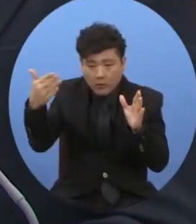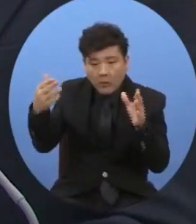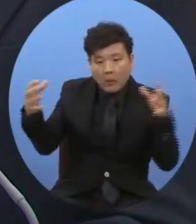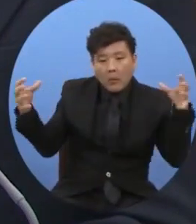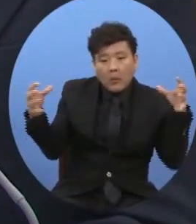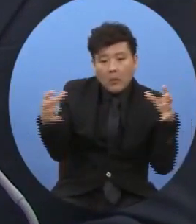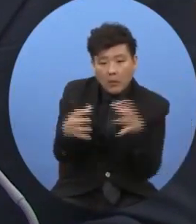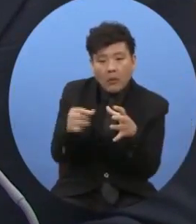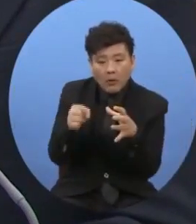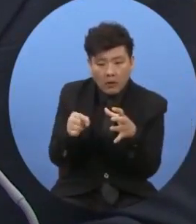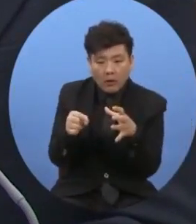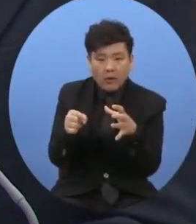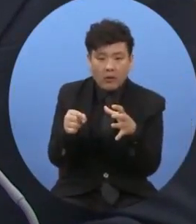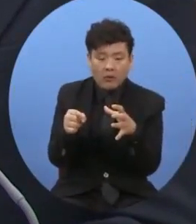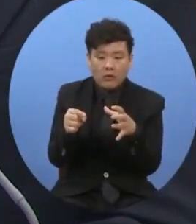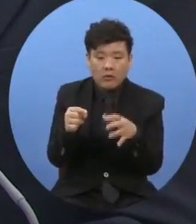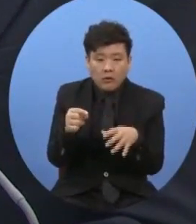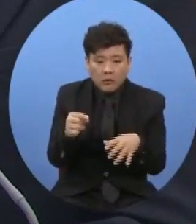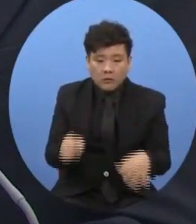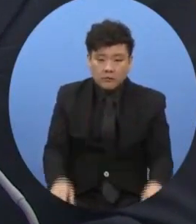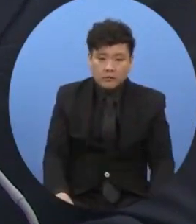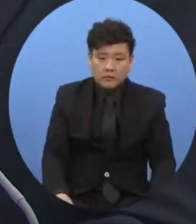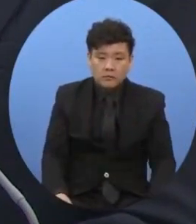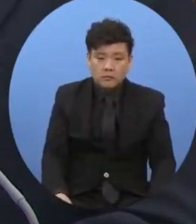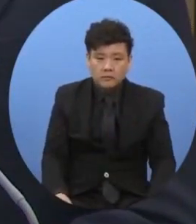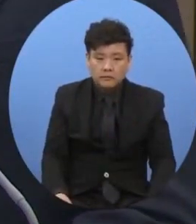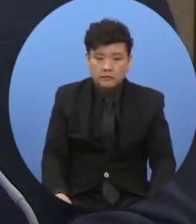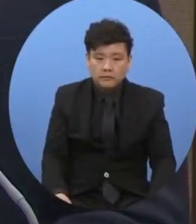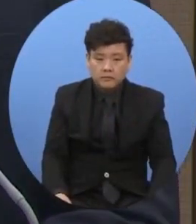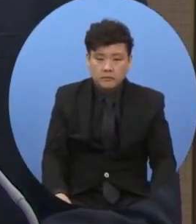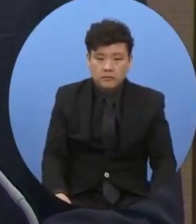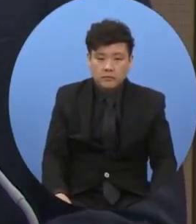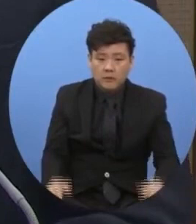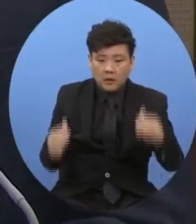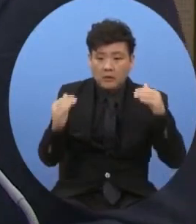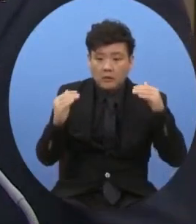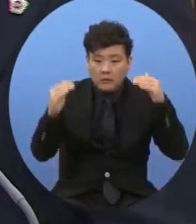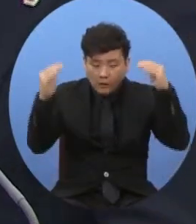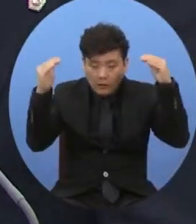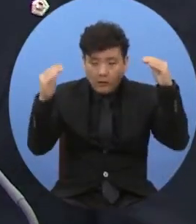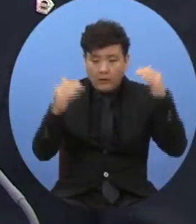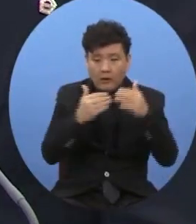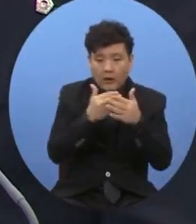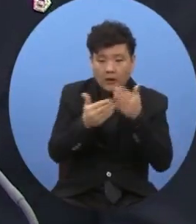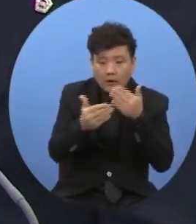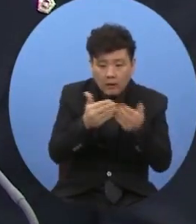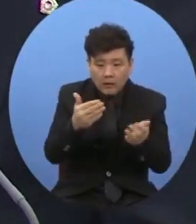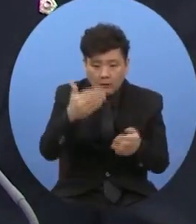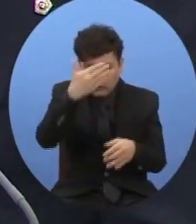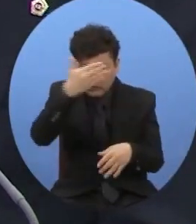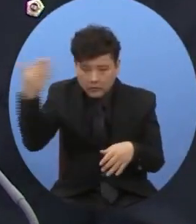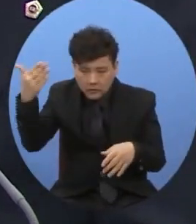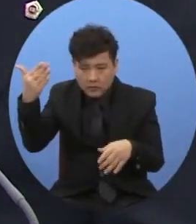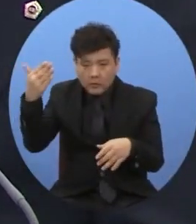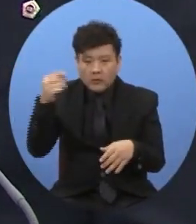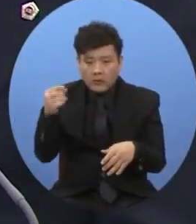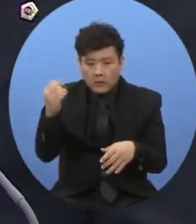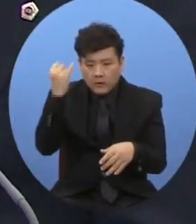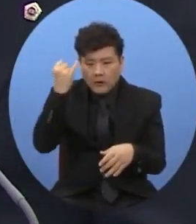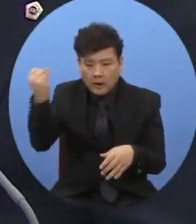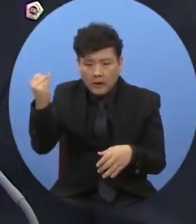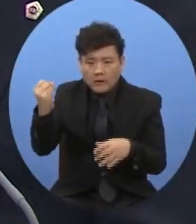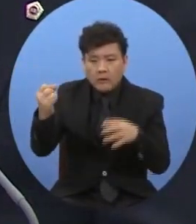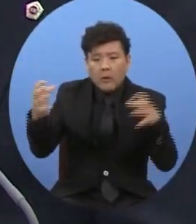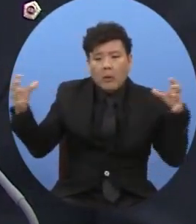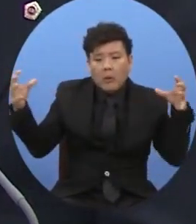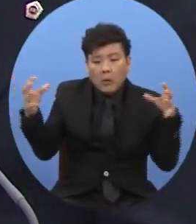노년, 장년층의 경험과 청년층의 패기와 새로운 아이디어 또 혁신에 대한 열정 이런 것들이